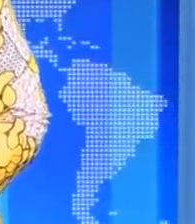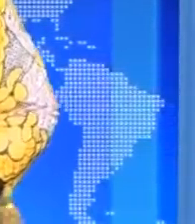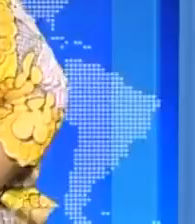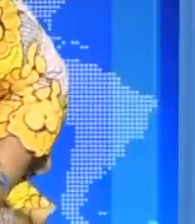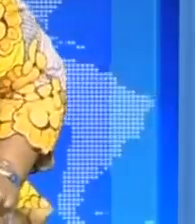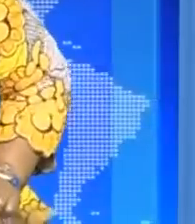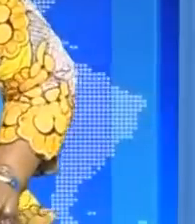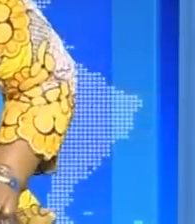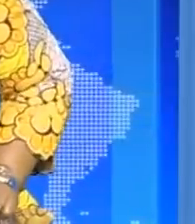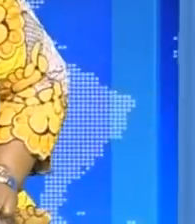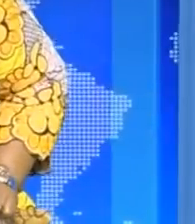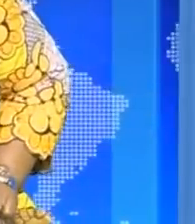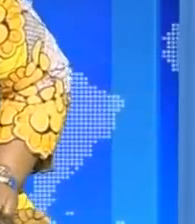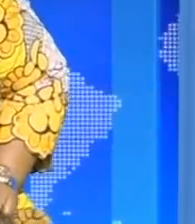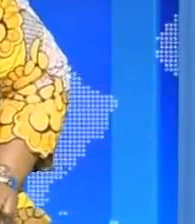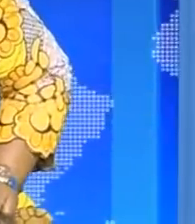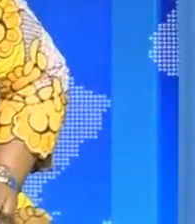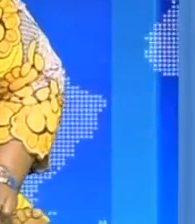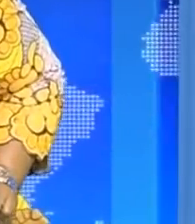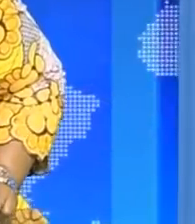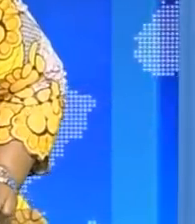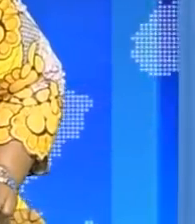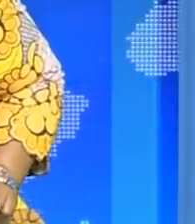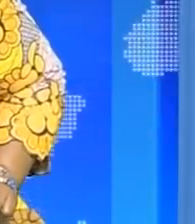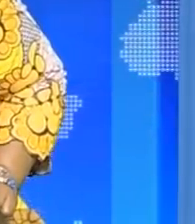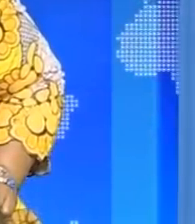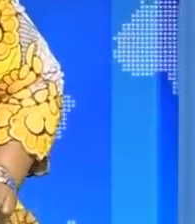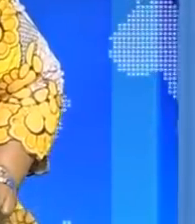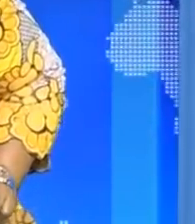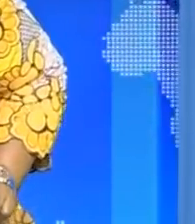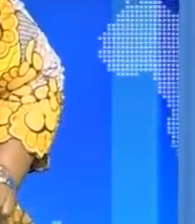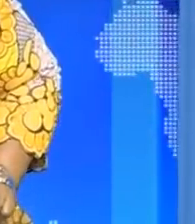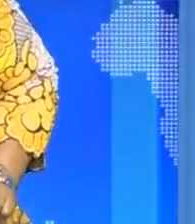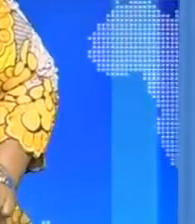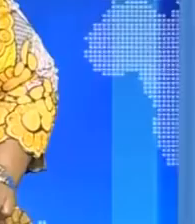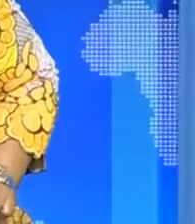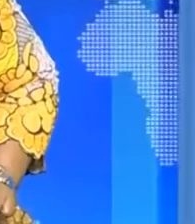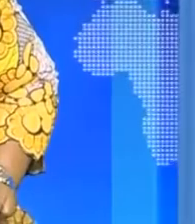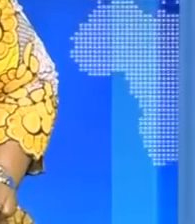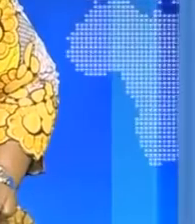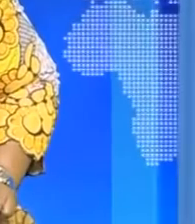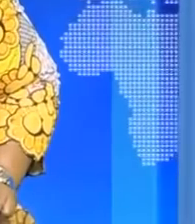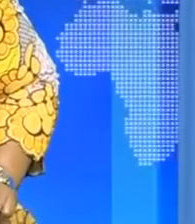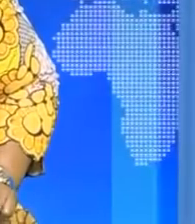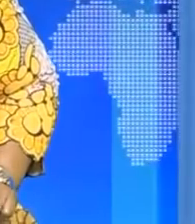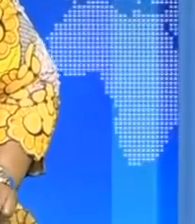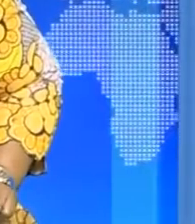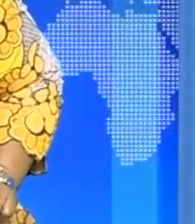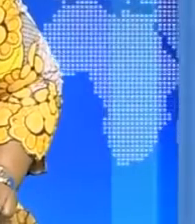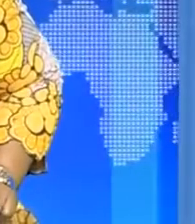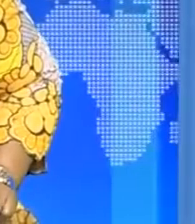communes et quartiers si après bombay dingwall à kassav ou bon aloi kintambo montfleury